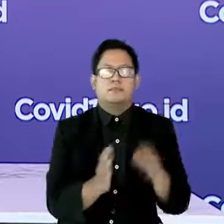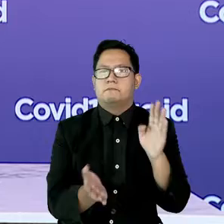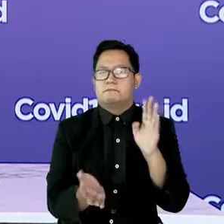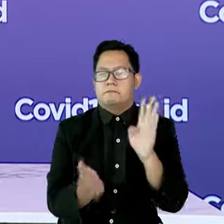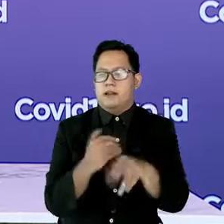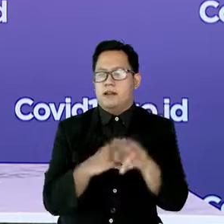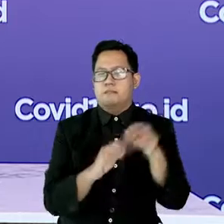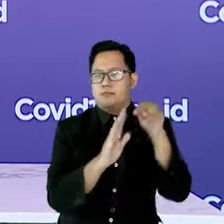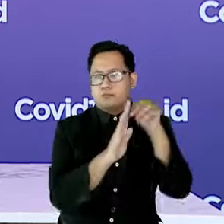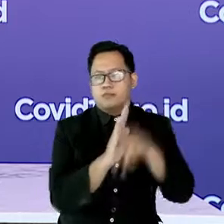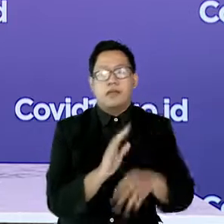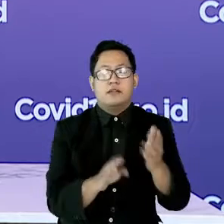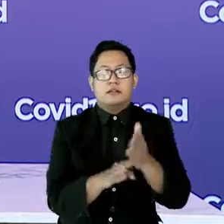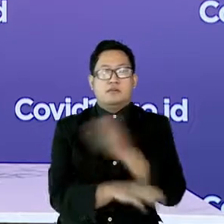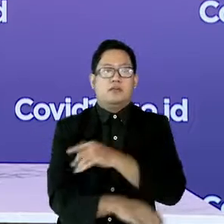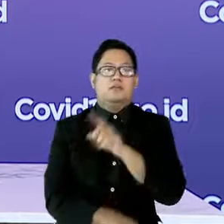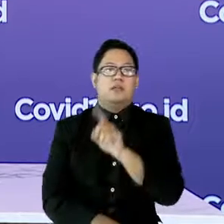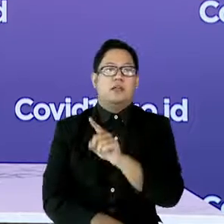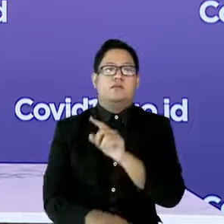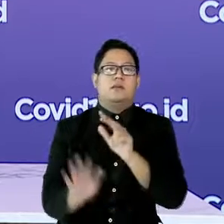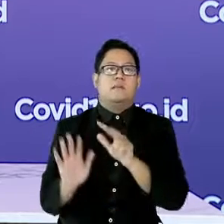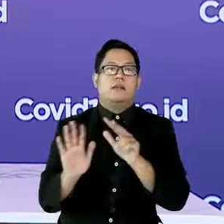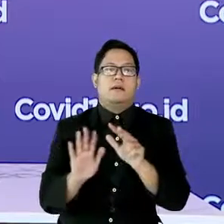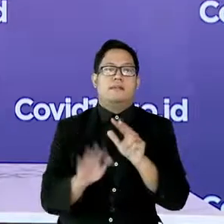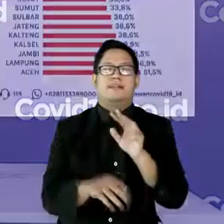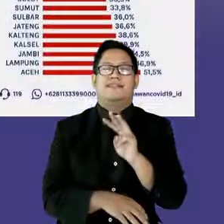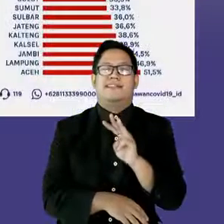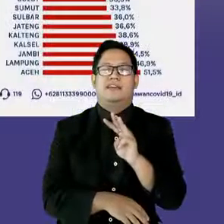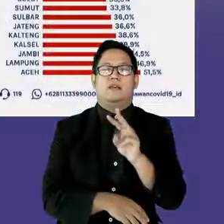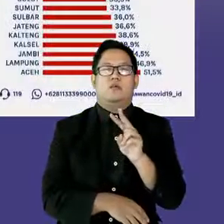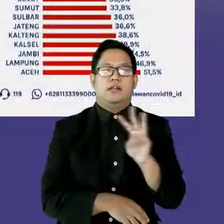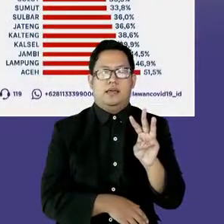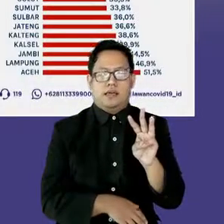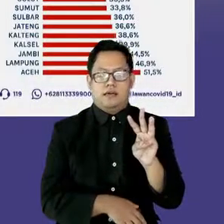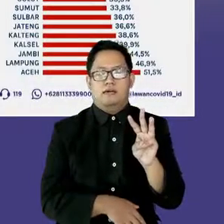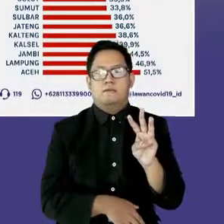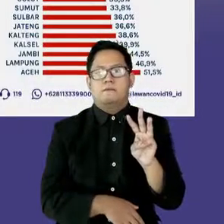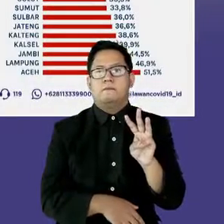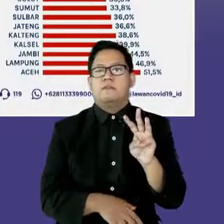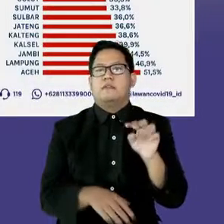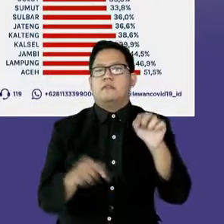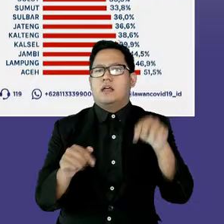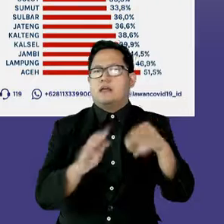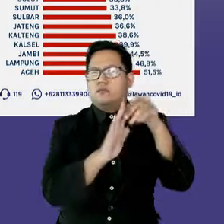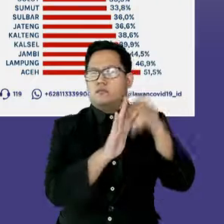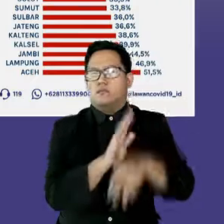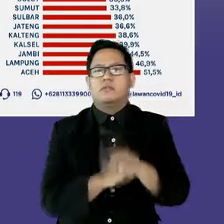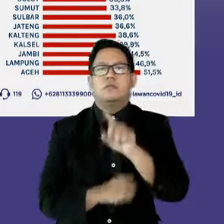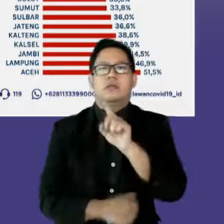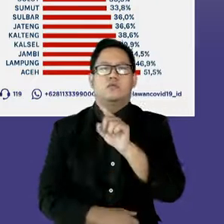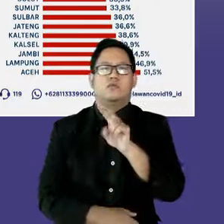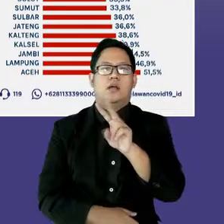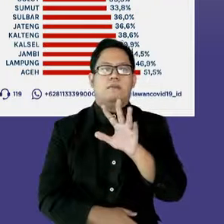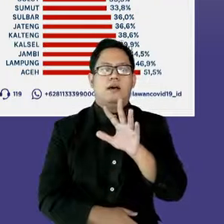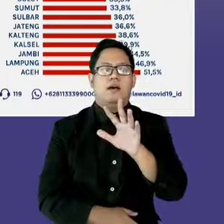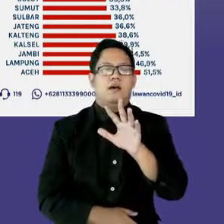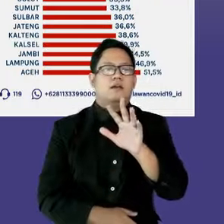sebelumnya 188000 323 menjadi 120